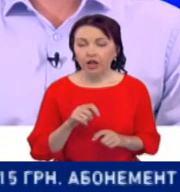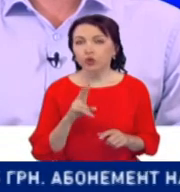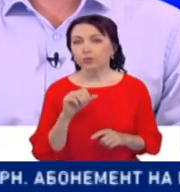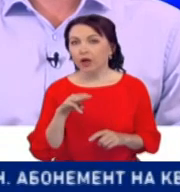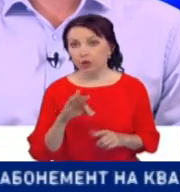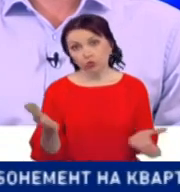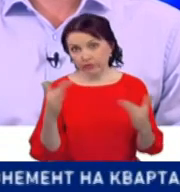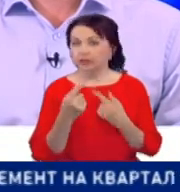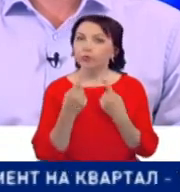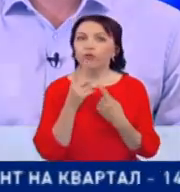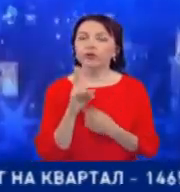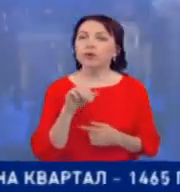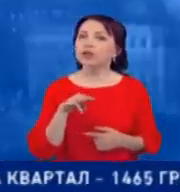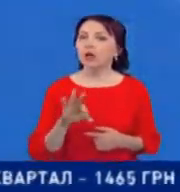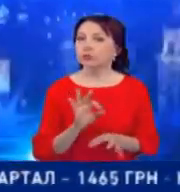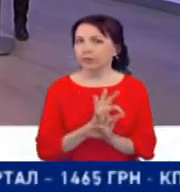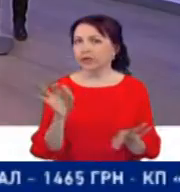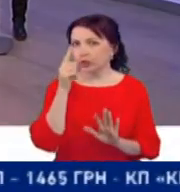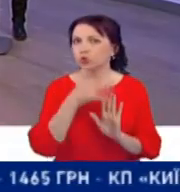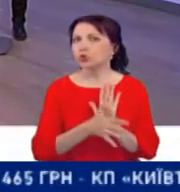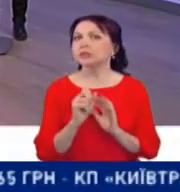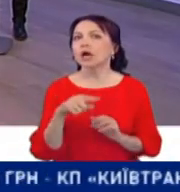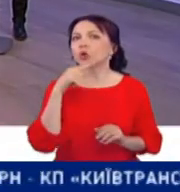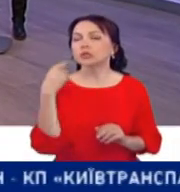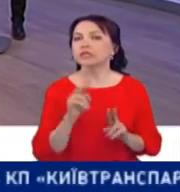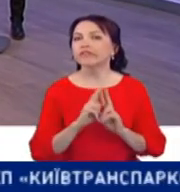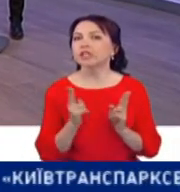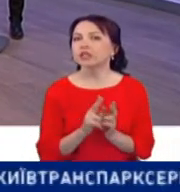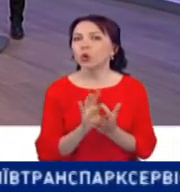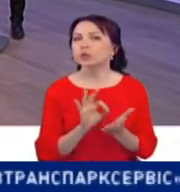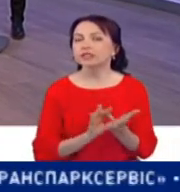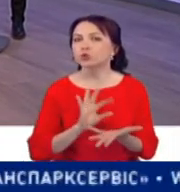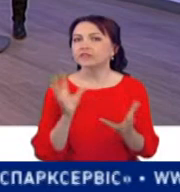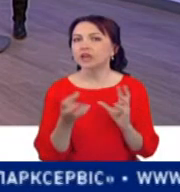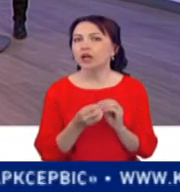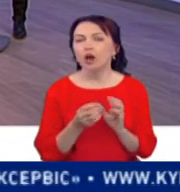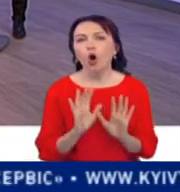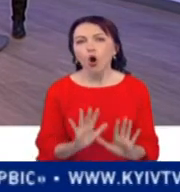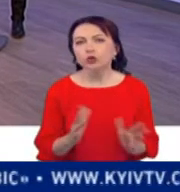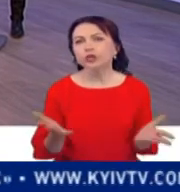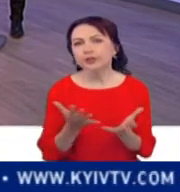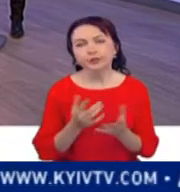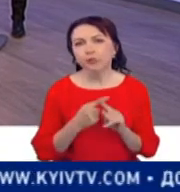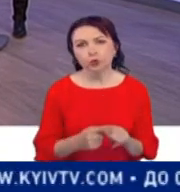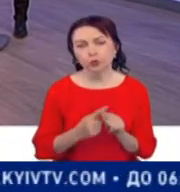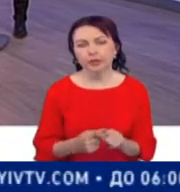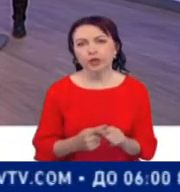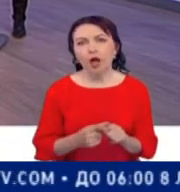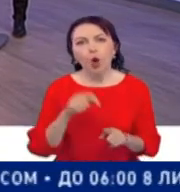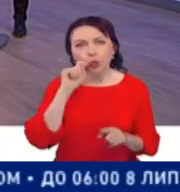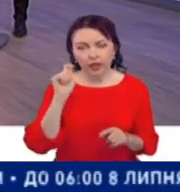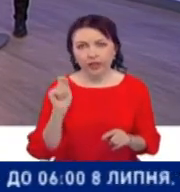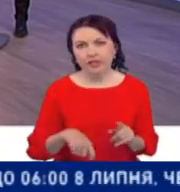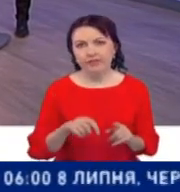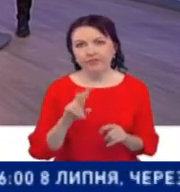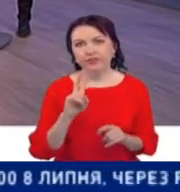і про НАТО поговоримо, бо ми ж прекрасно розуміємо, як Російська Федерація оцінює взагалі хоч якісь би, да, поступки України